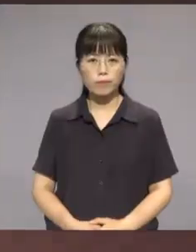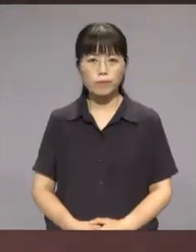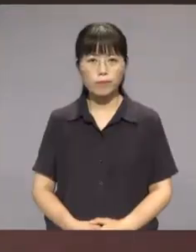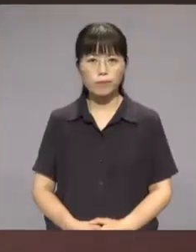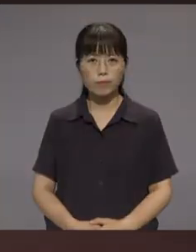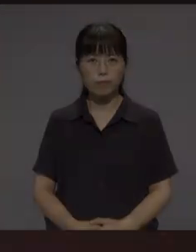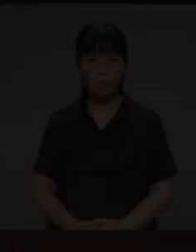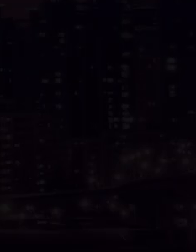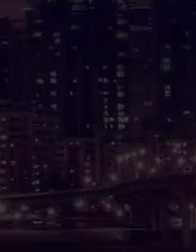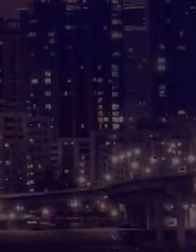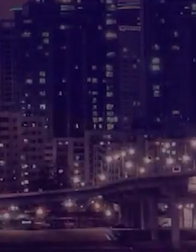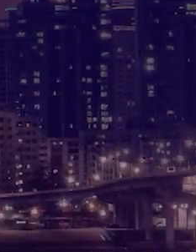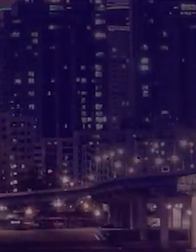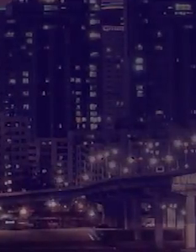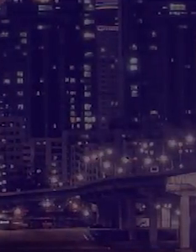유승열 있니다